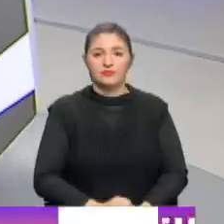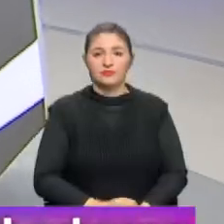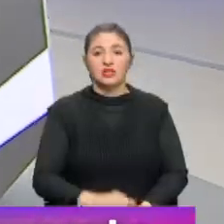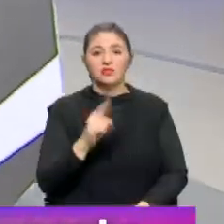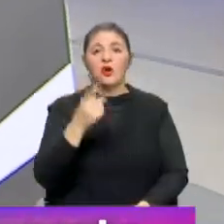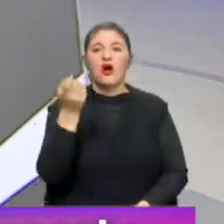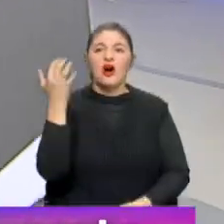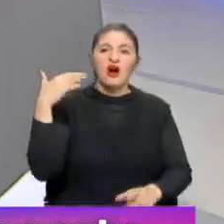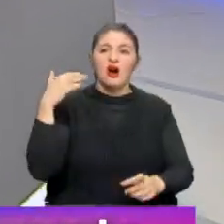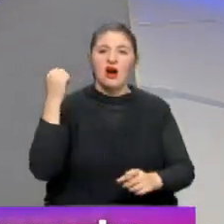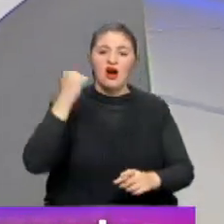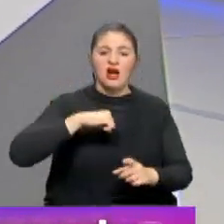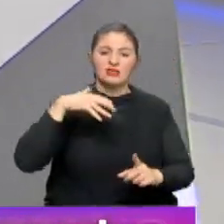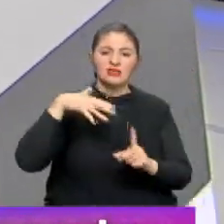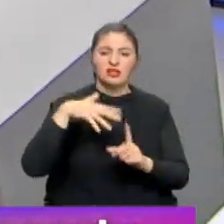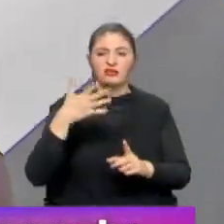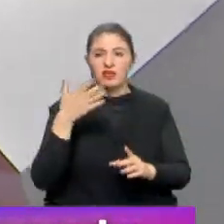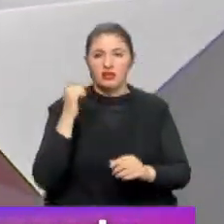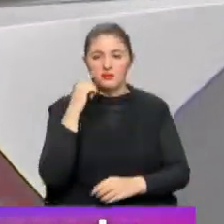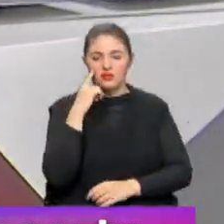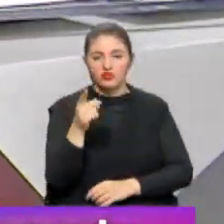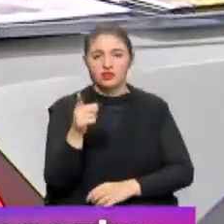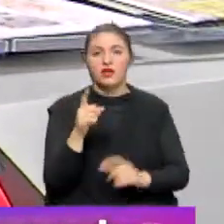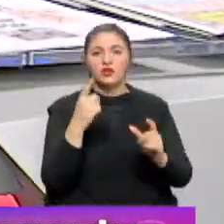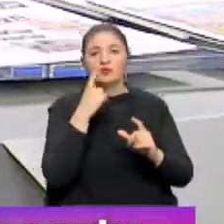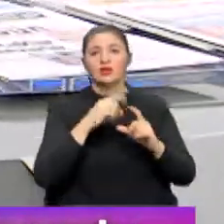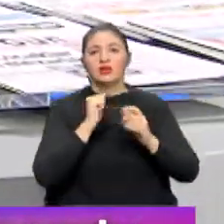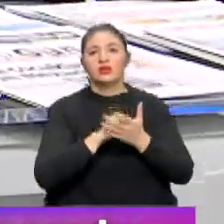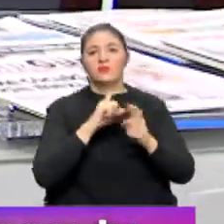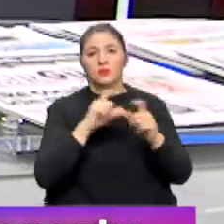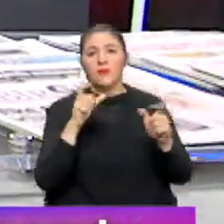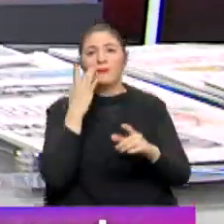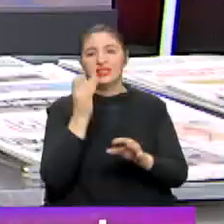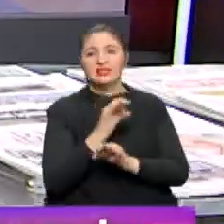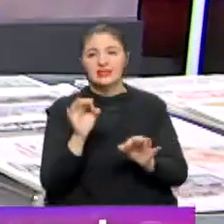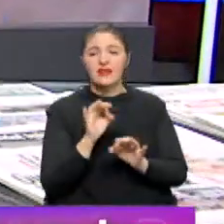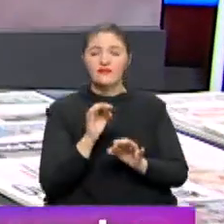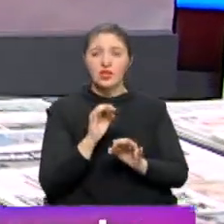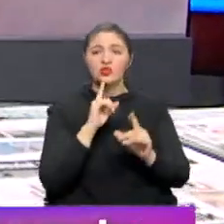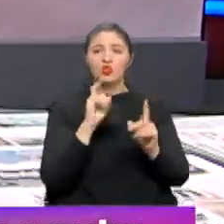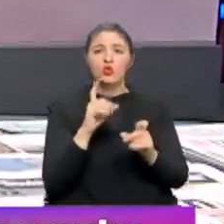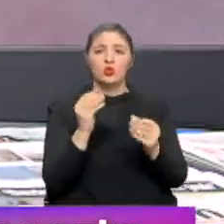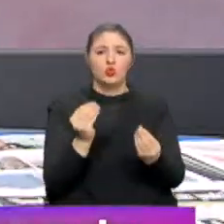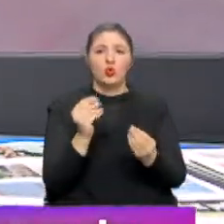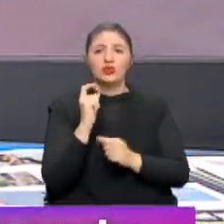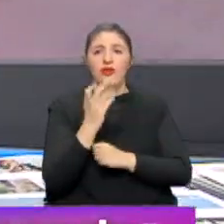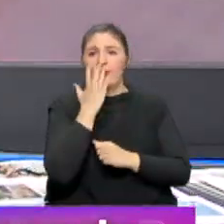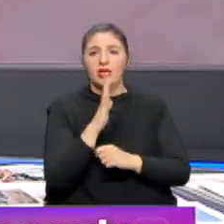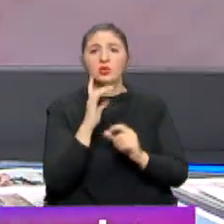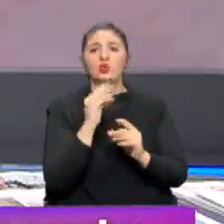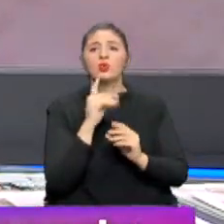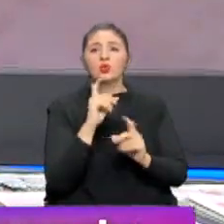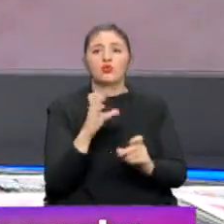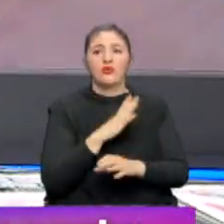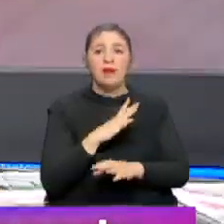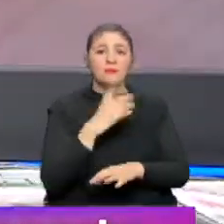şimdi O hain saldırıya geri döneceğiz Cumhuriyet Gazetesi ve manşeti önemli belirsizlik ve sorular çok yanıt bekleyen çok soru